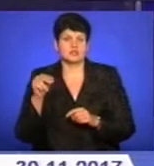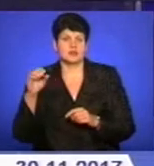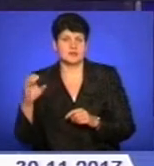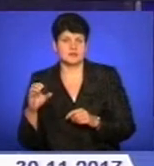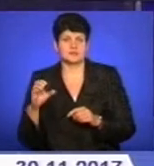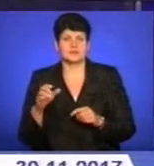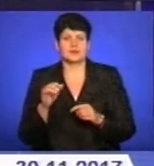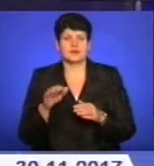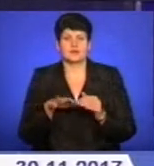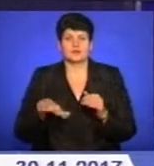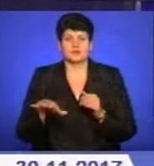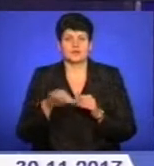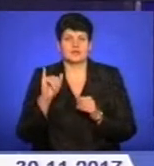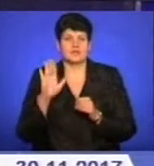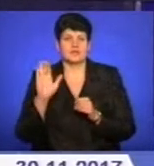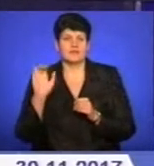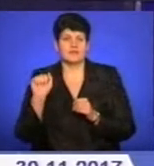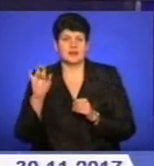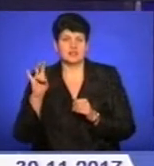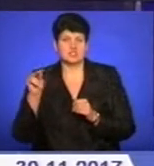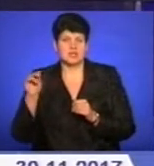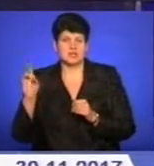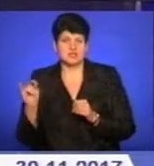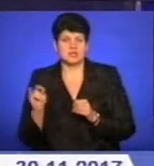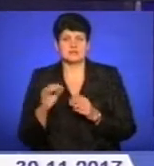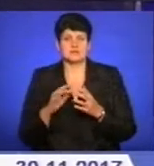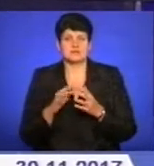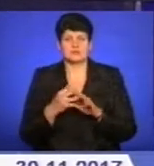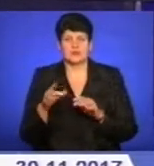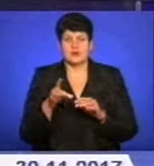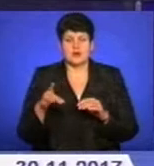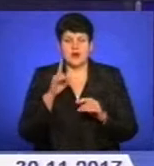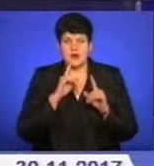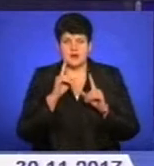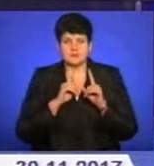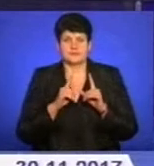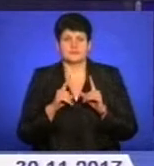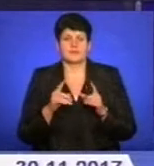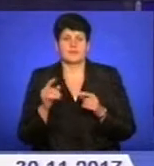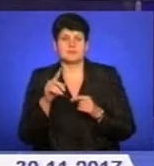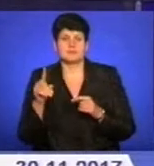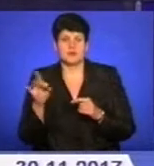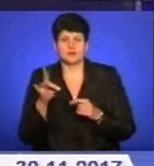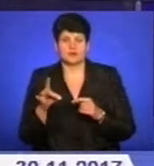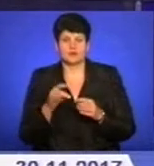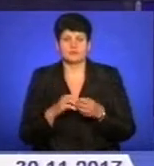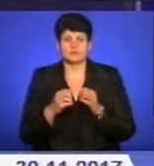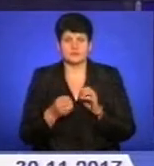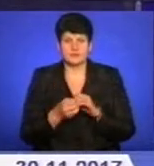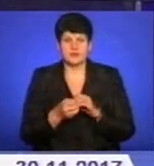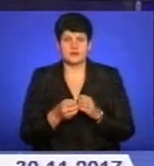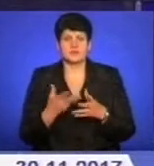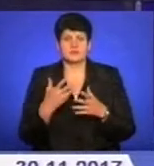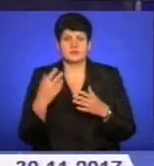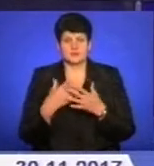території Іванчанської сільської ради Збараського району неблагополучною, а на території області – загрозливою. Визначили зону нагляду більше